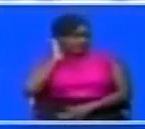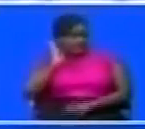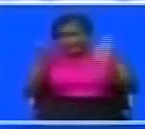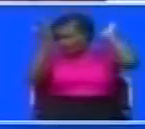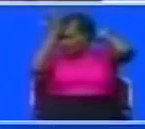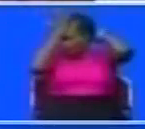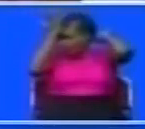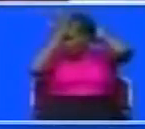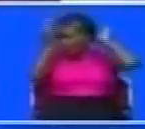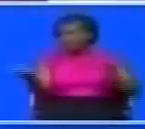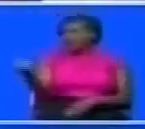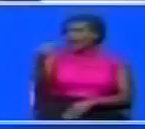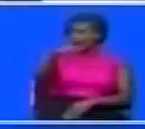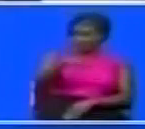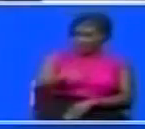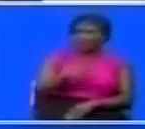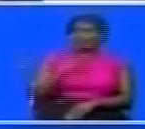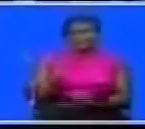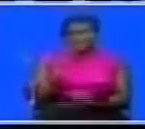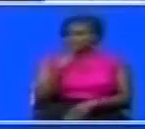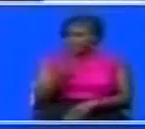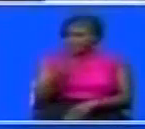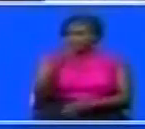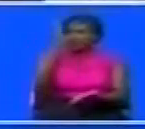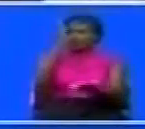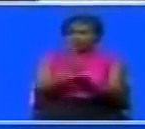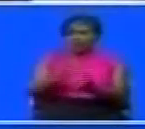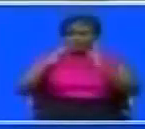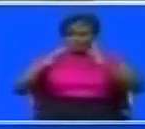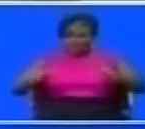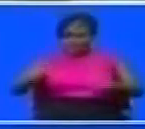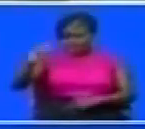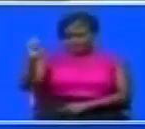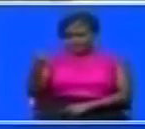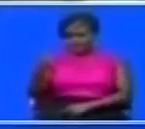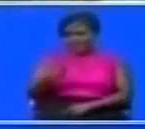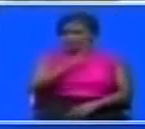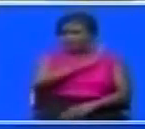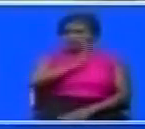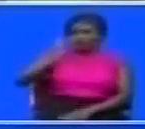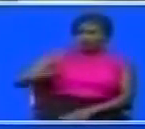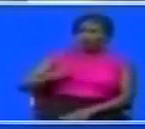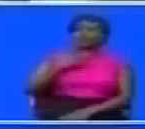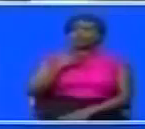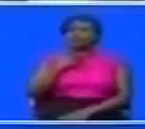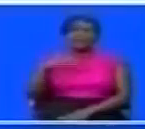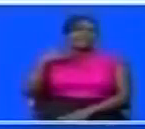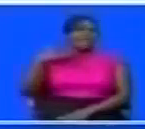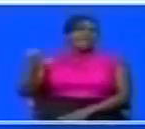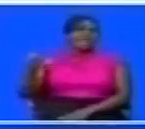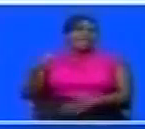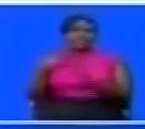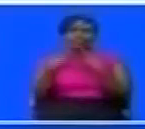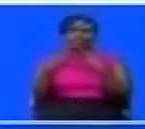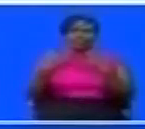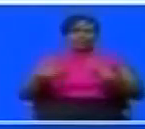kanisa Katoliki Papa Francis na kuitaja kuwa uthibitisho wa amani Kenya. Baraza hilo linataka wachochezi wafungwe.